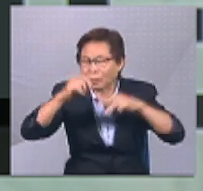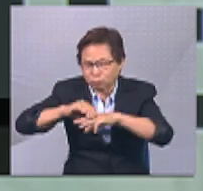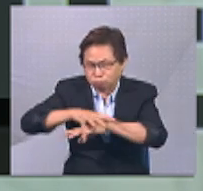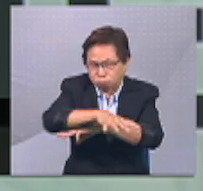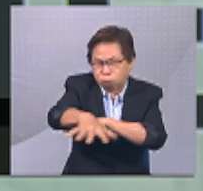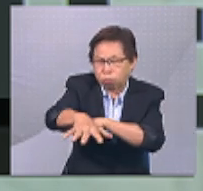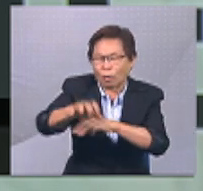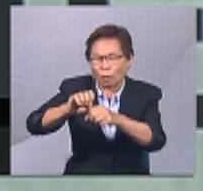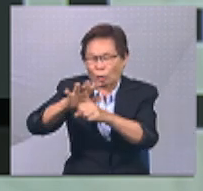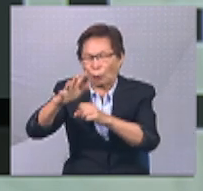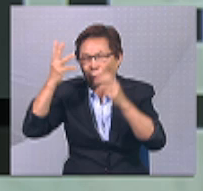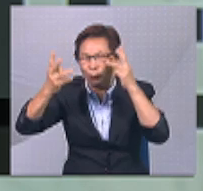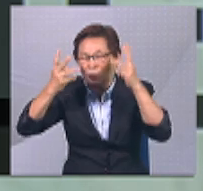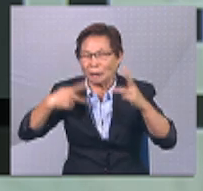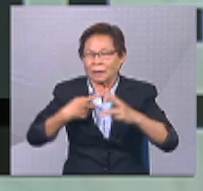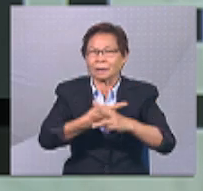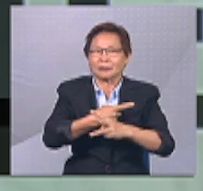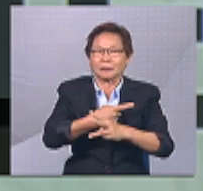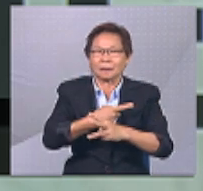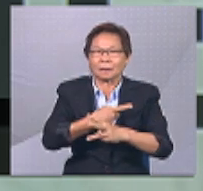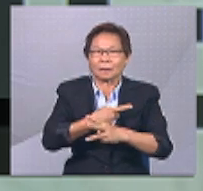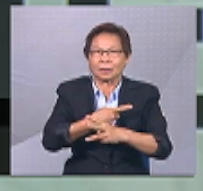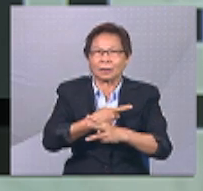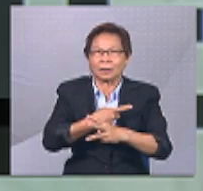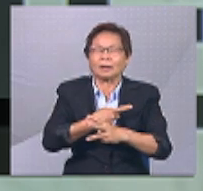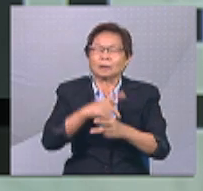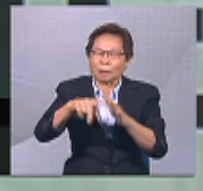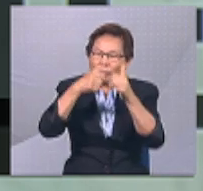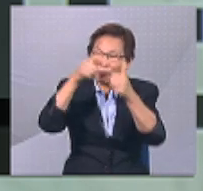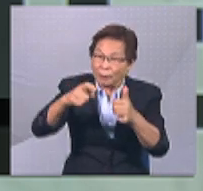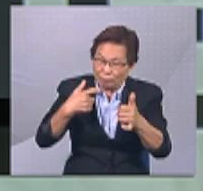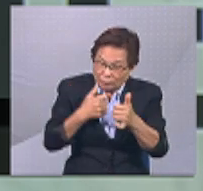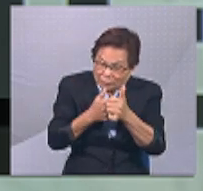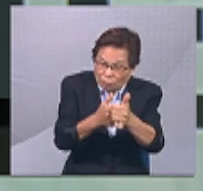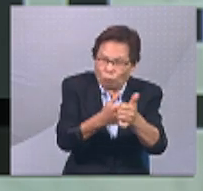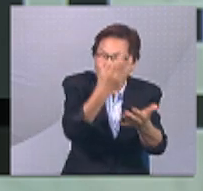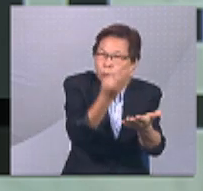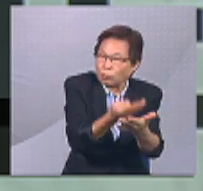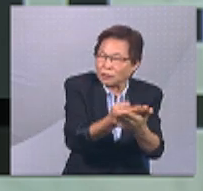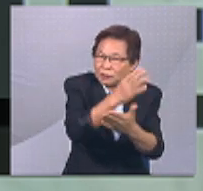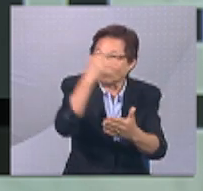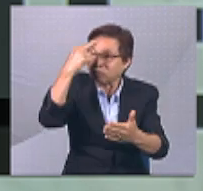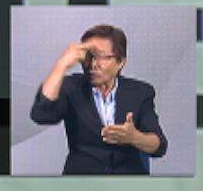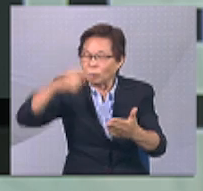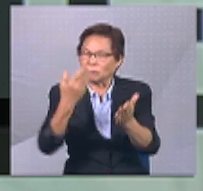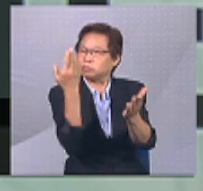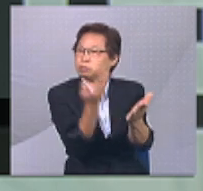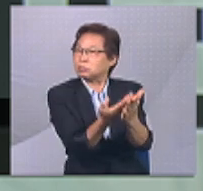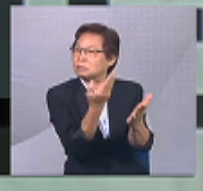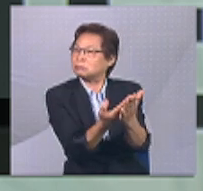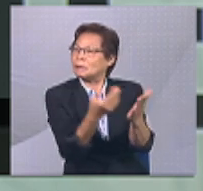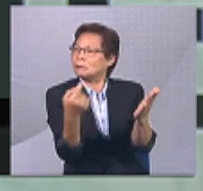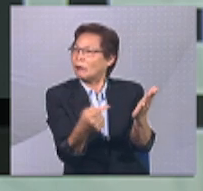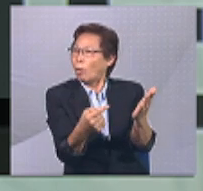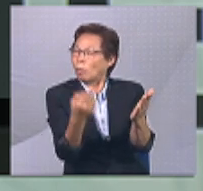COVID. Jadi kita kena berasaskan kepada bukti dan juga kepada fakta. Jadi yang bukti sekarang ni yang